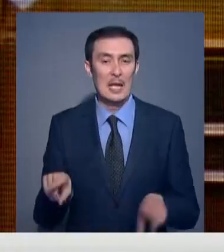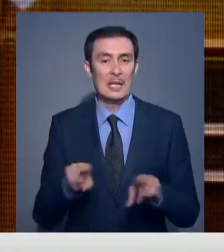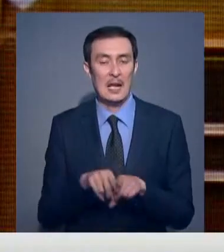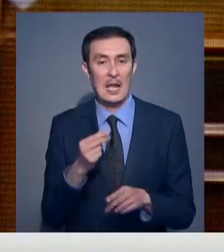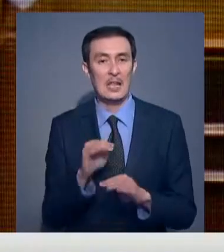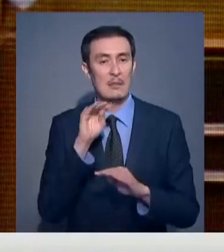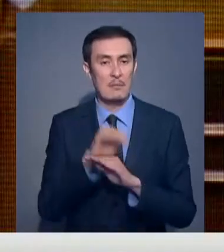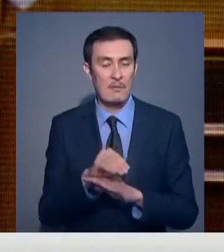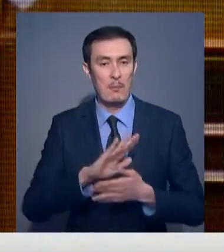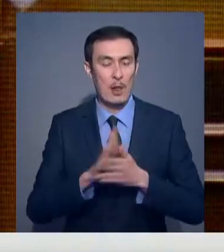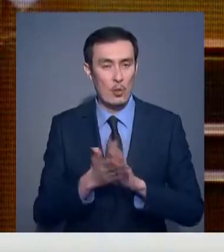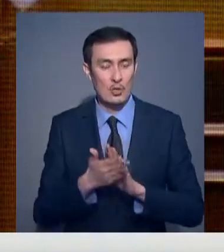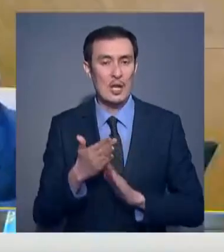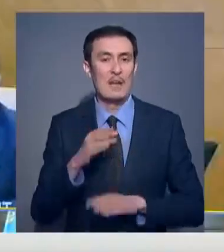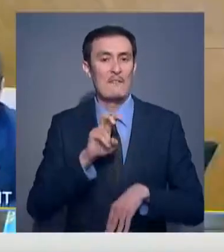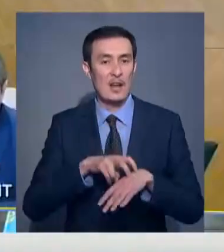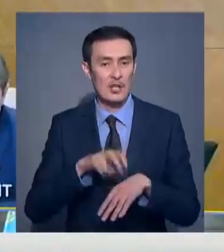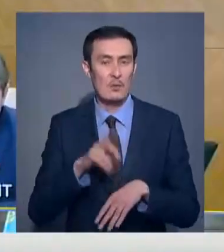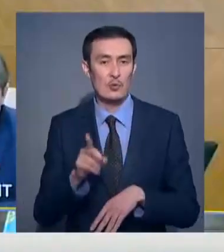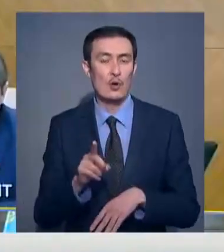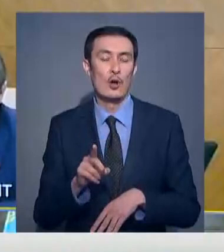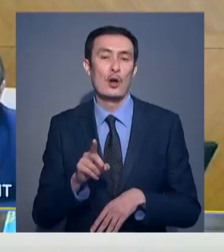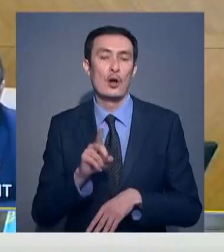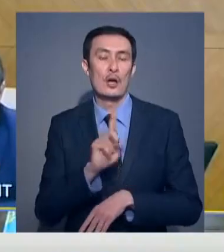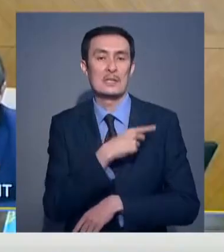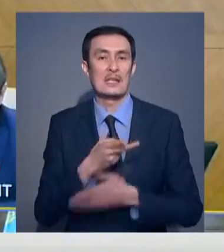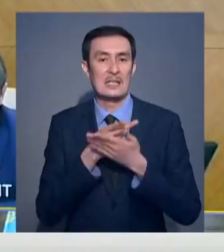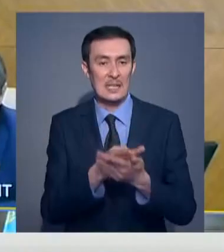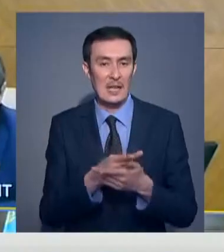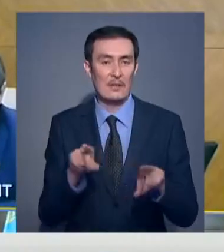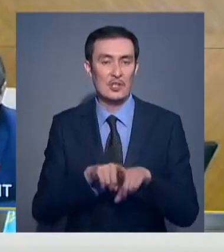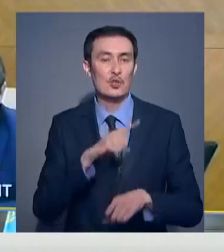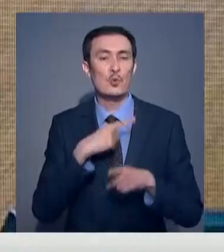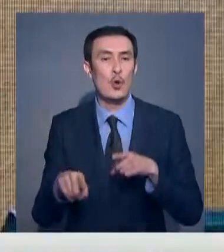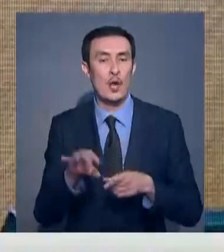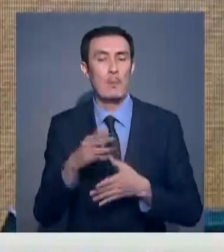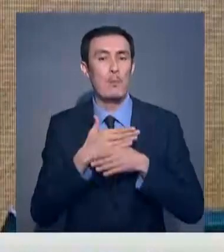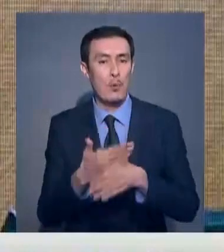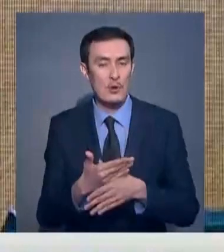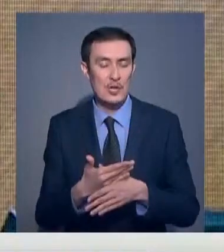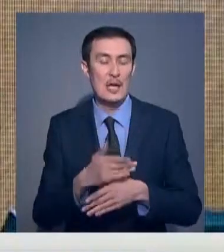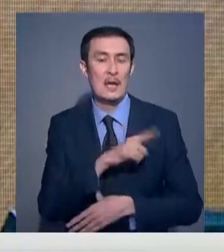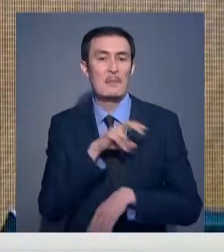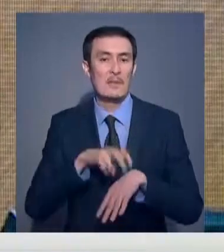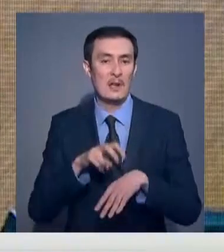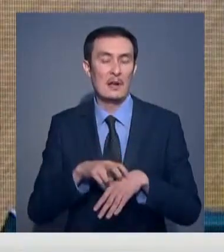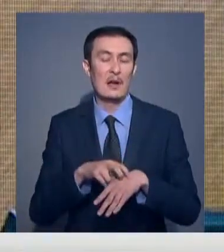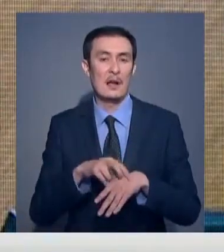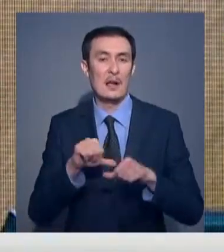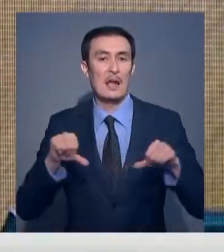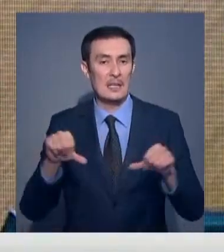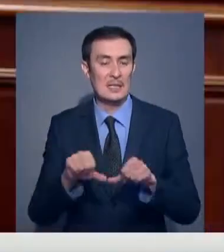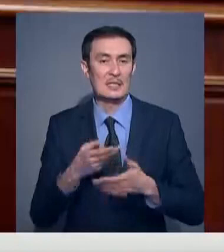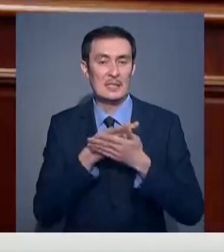месяц. Такая надбавка положена сотрудникам провизорских стационаров и скорой помощи. Медработники карантинных